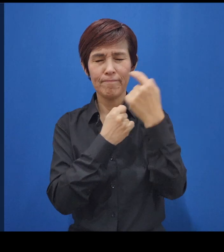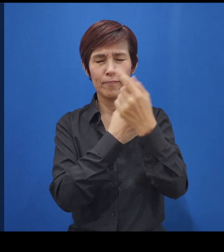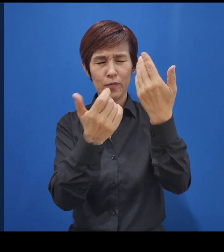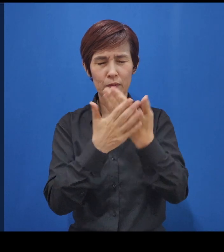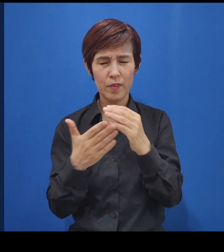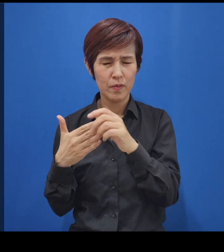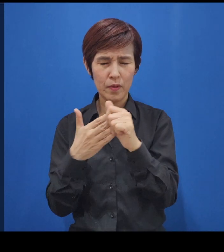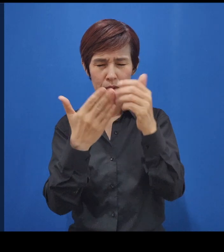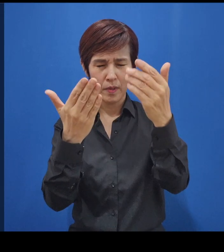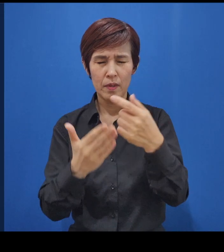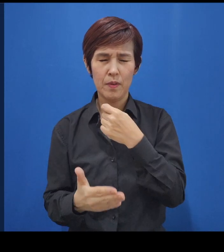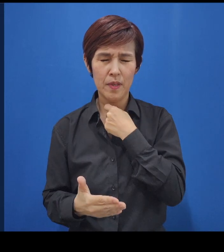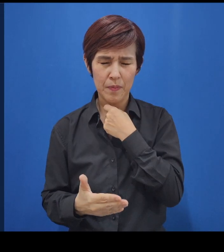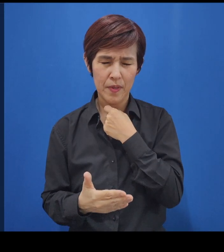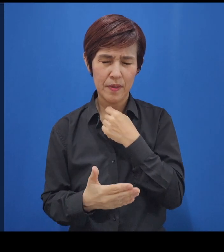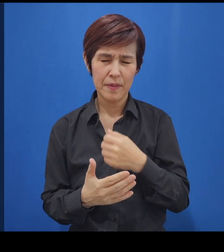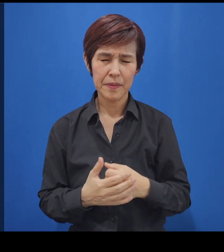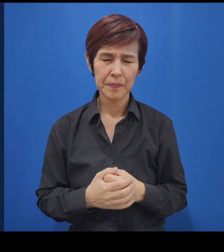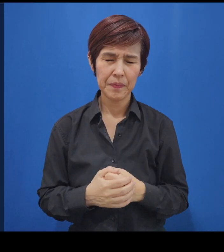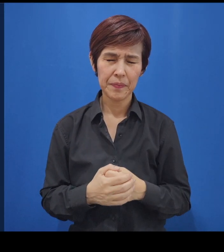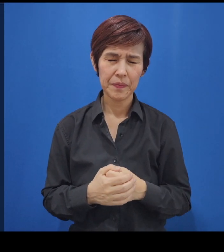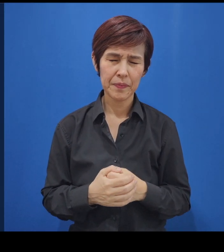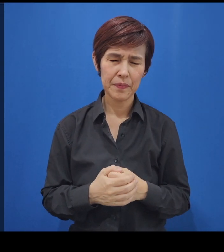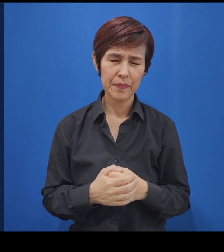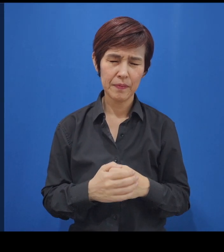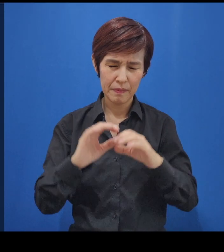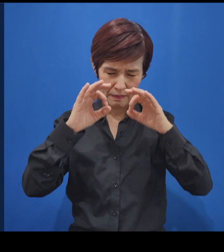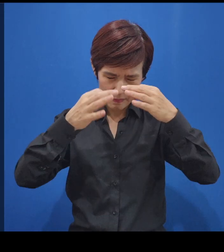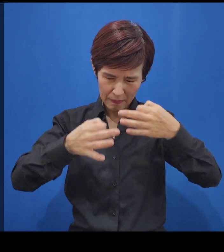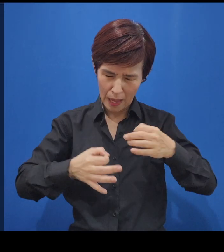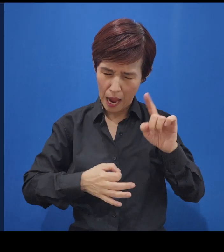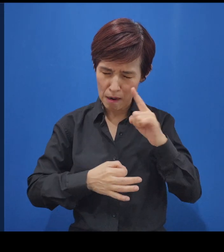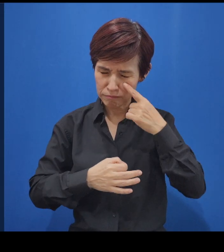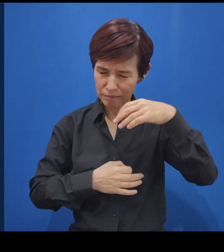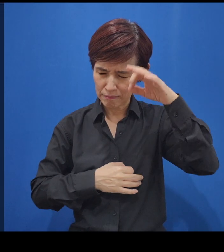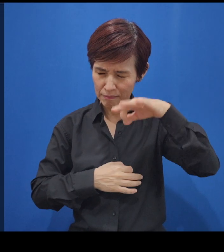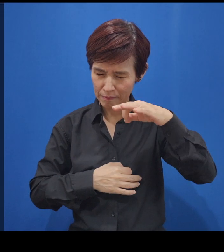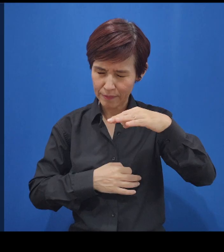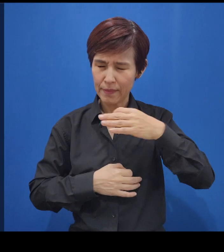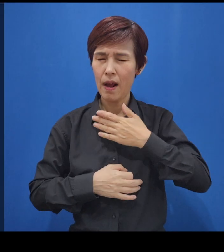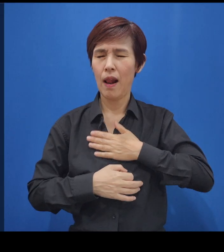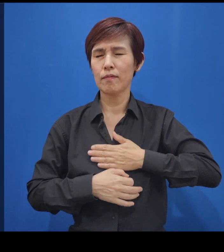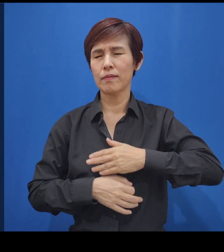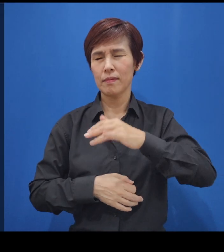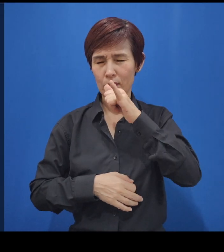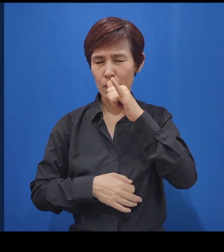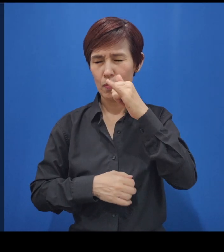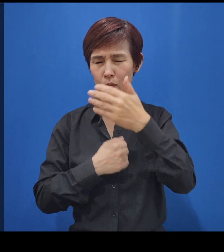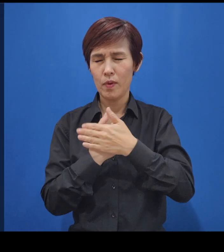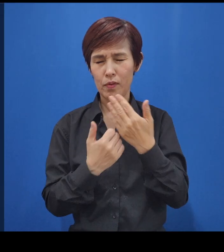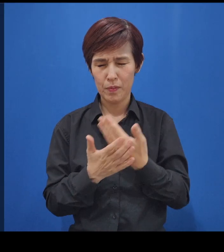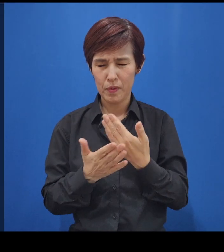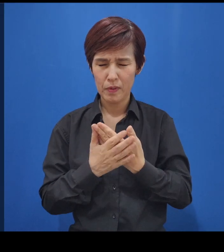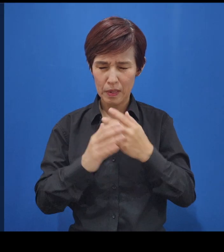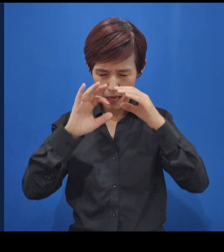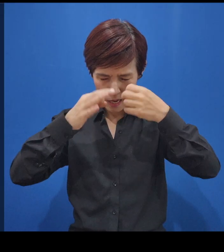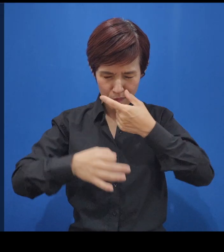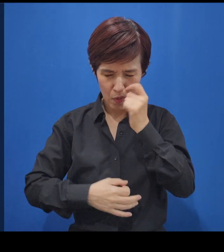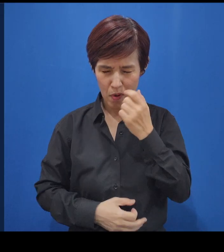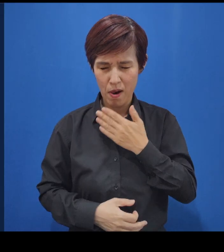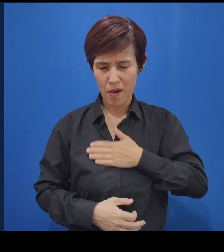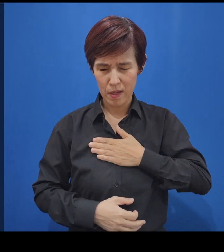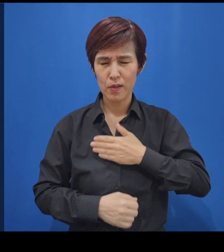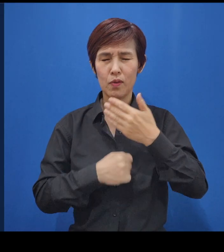교훈하시고 인도해 주시기를 주님 간절히 원합니다. 우리 자신이 아무것도 아님을 알게 해 주시옵소서. 내가 아무것도 아님을 알게